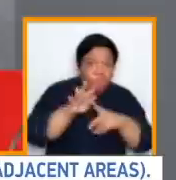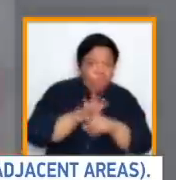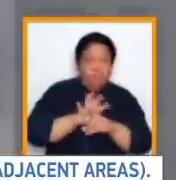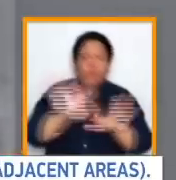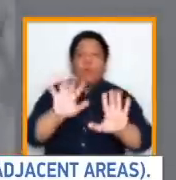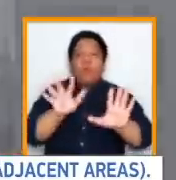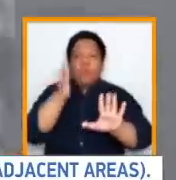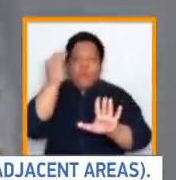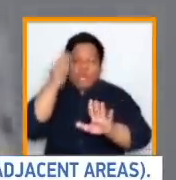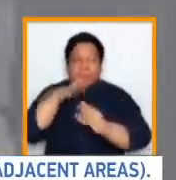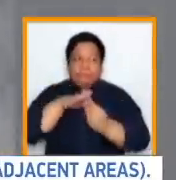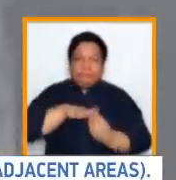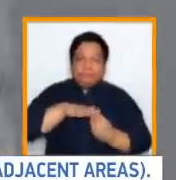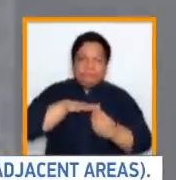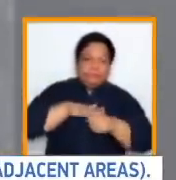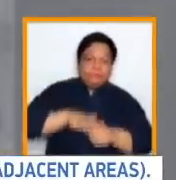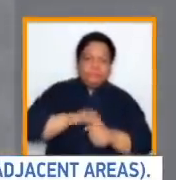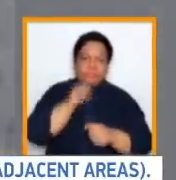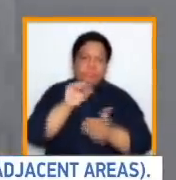at manghina.